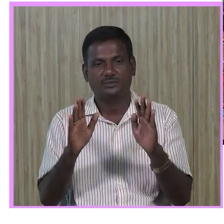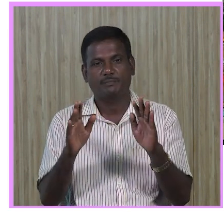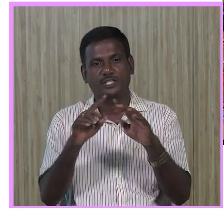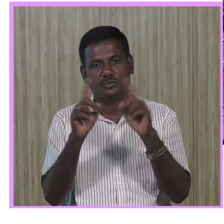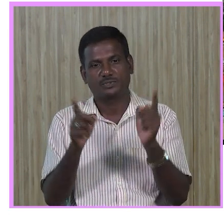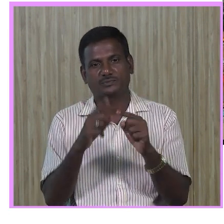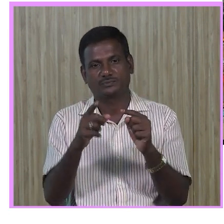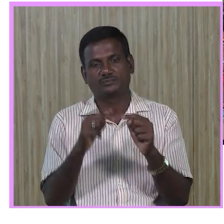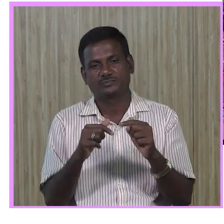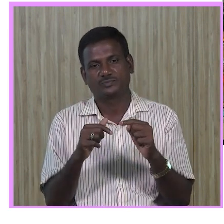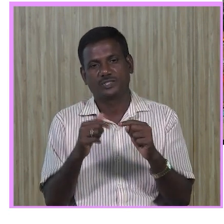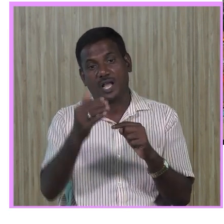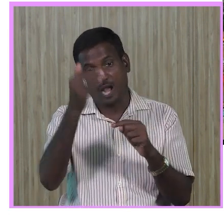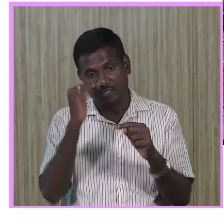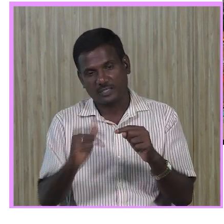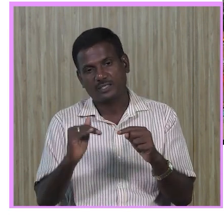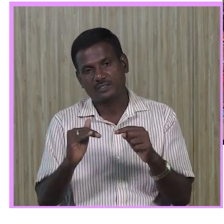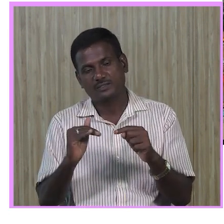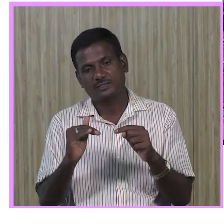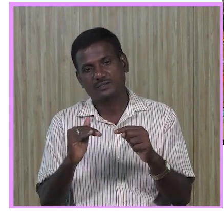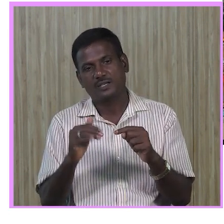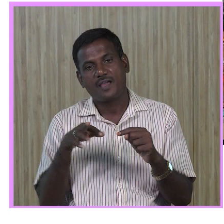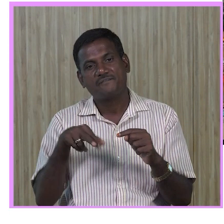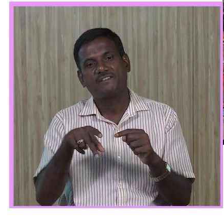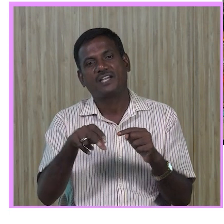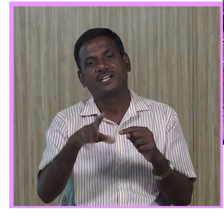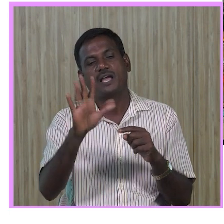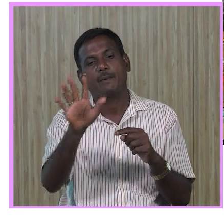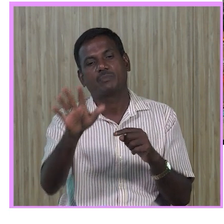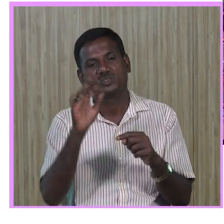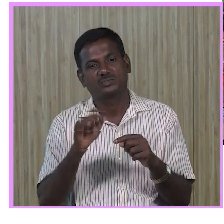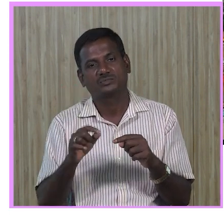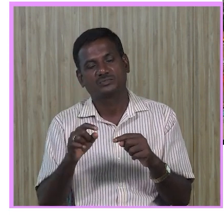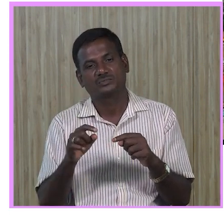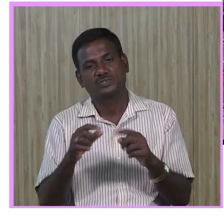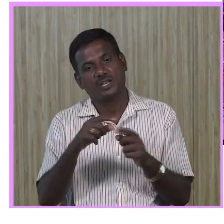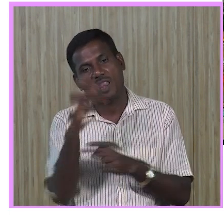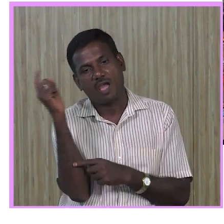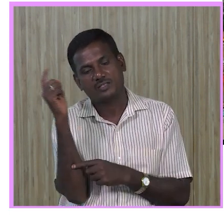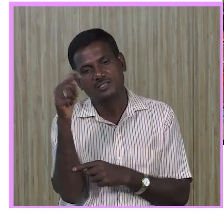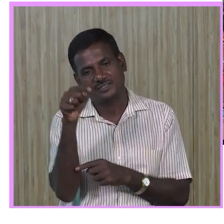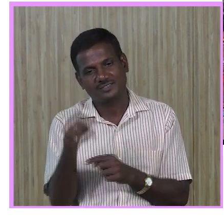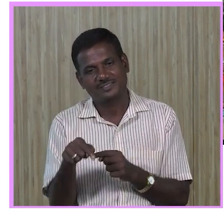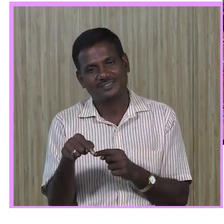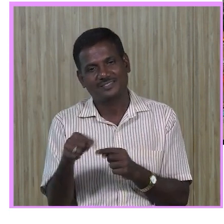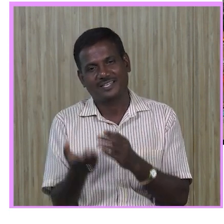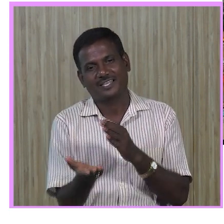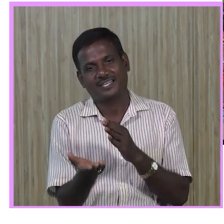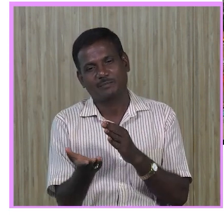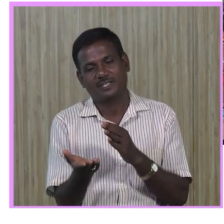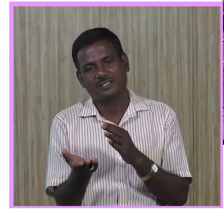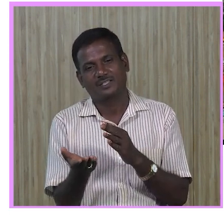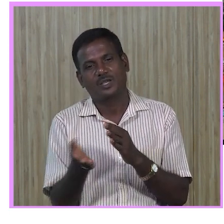அது பனிச்சுமை அமைப்பு. அதுக்கு அடுத்தபடியாக வழி நடத்தும் அமைப்பு, கடைசியாக இருக்கிறது